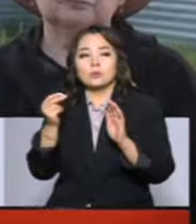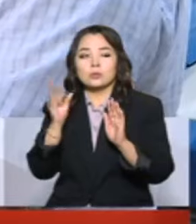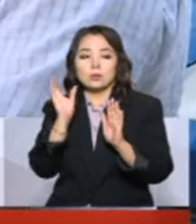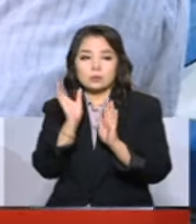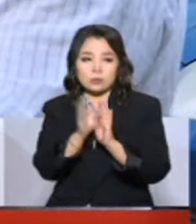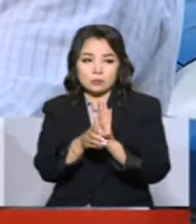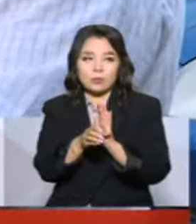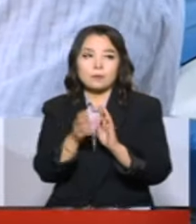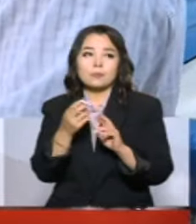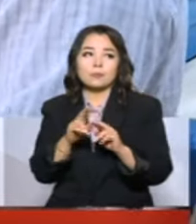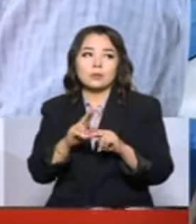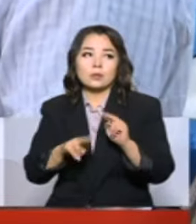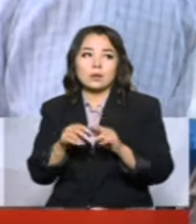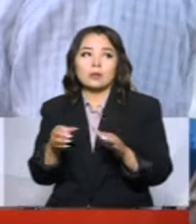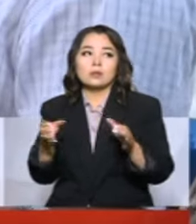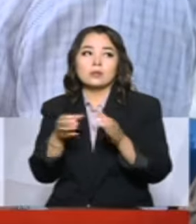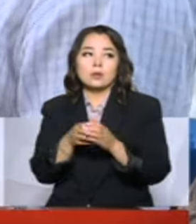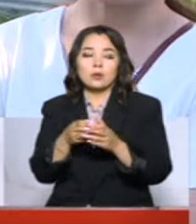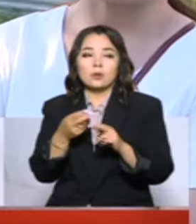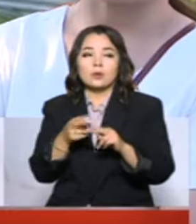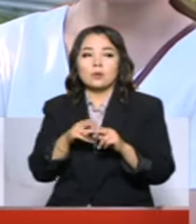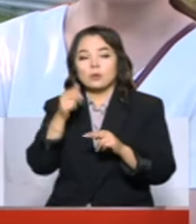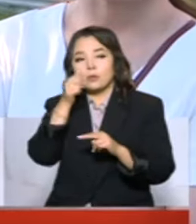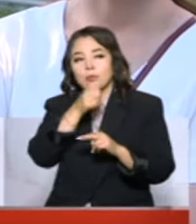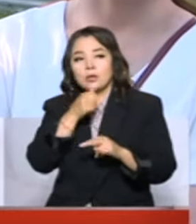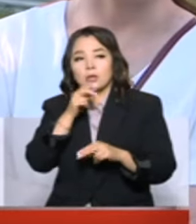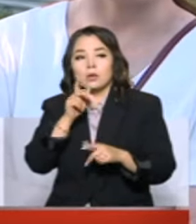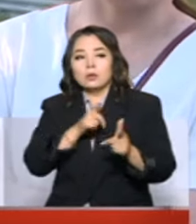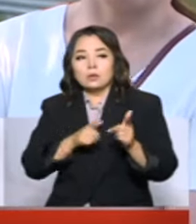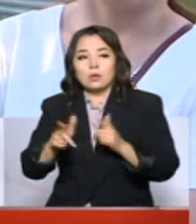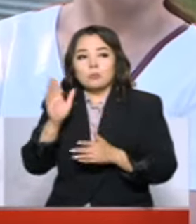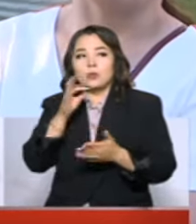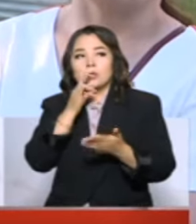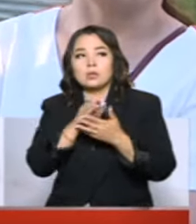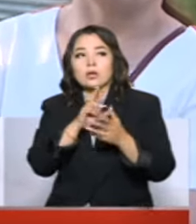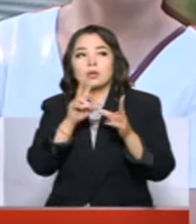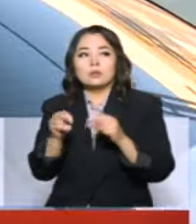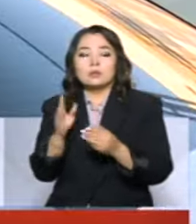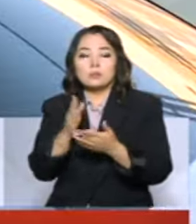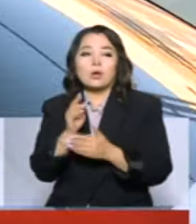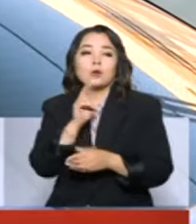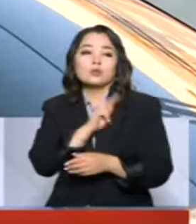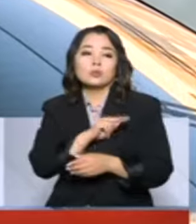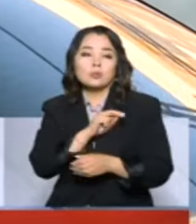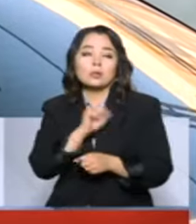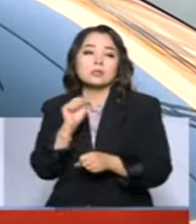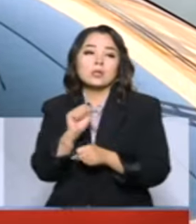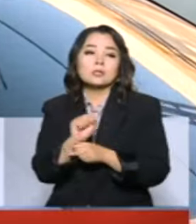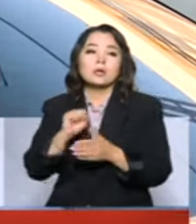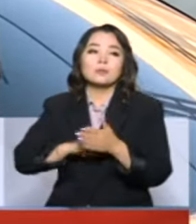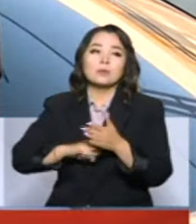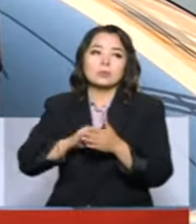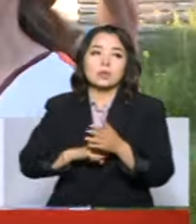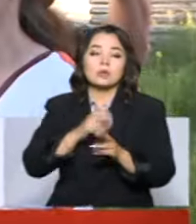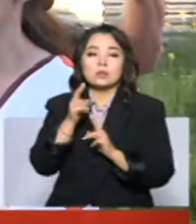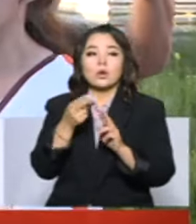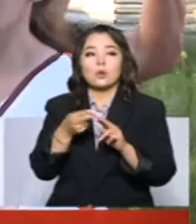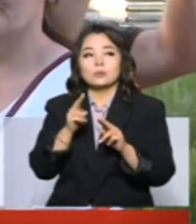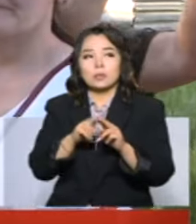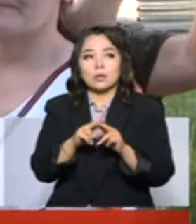құйдым. Мердігер компания құрылыс биыл тамызда тәмамдалады деп тағы уәде беріп отыр. Ал жұмыстың тежелуіне қатысты уәжі